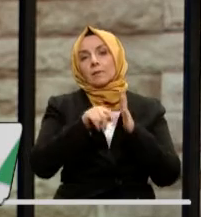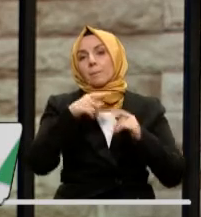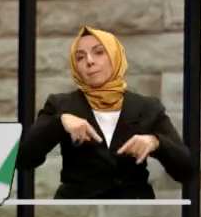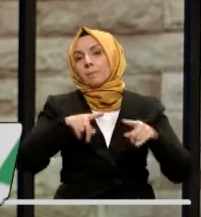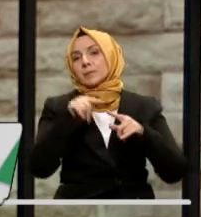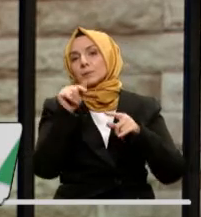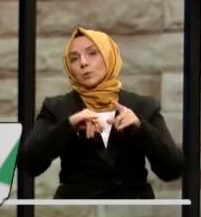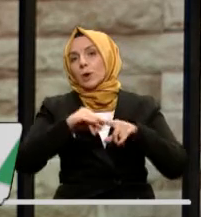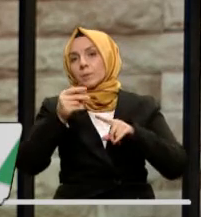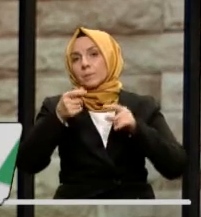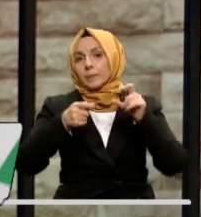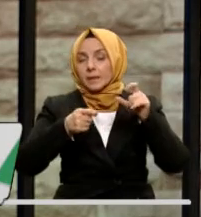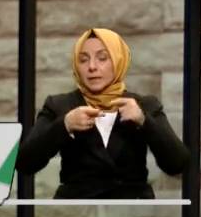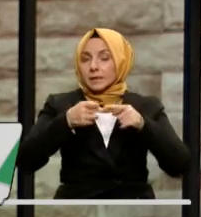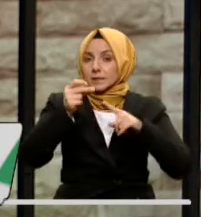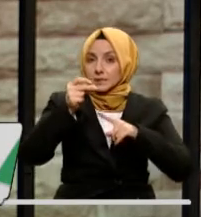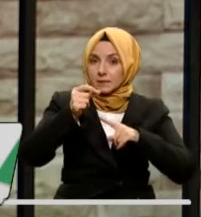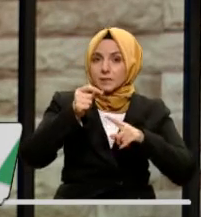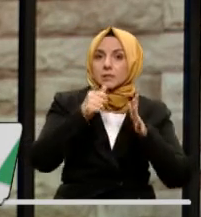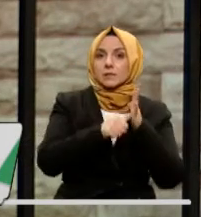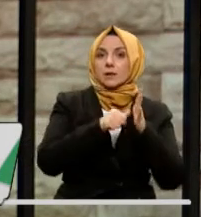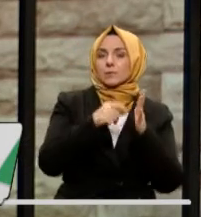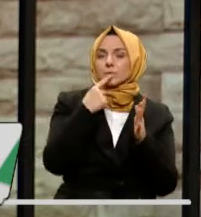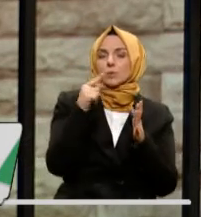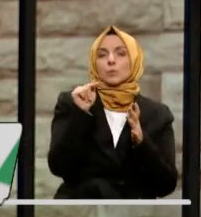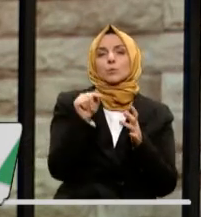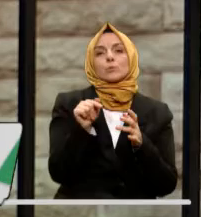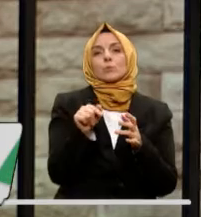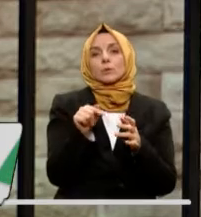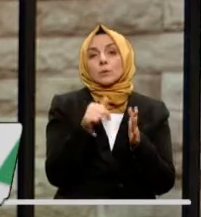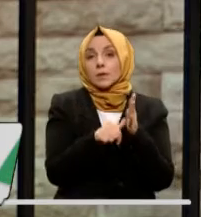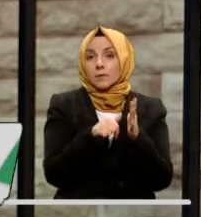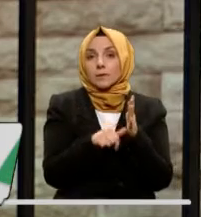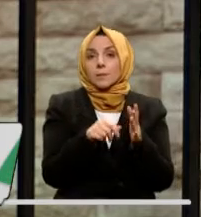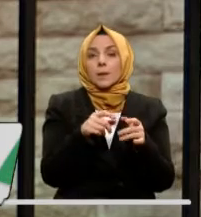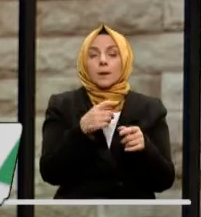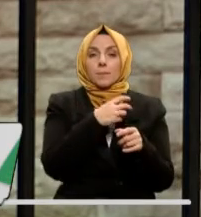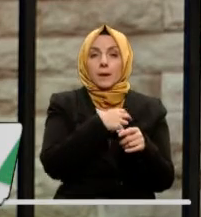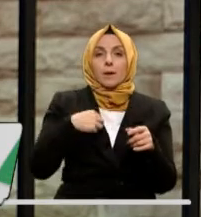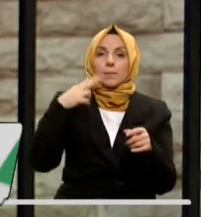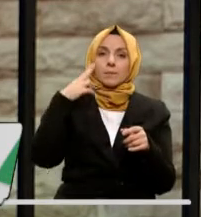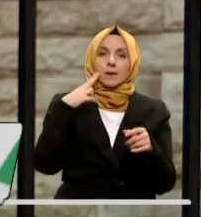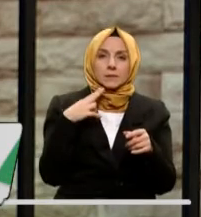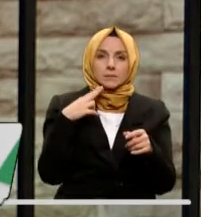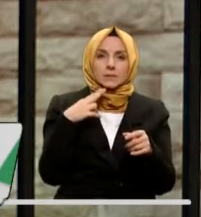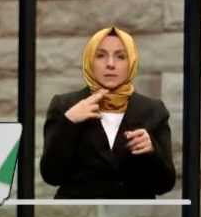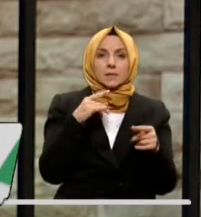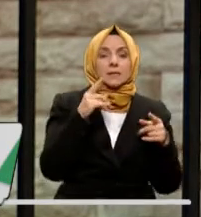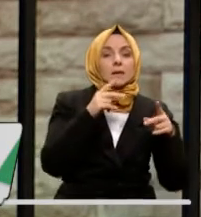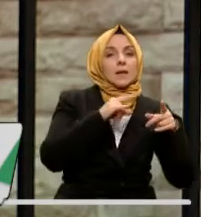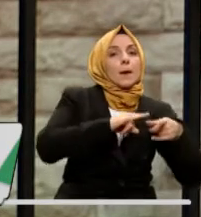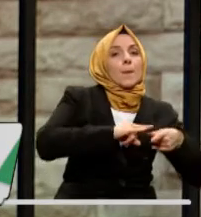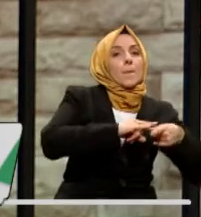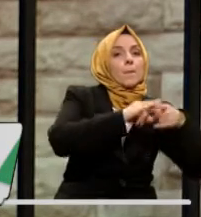takvim diyoruz Bu takvim peygamber efendimiz sallallahu aleyhi ve sellemin Mekke'den Medine'ye hicretini başlangıç